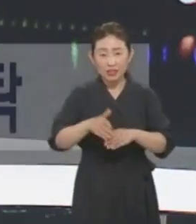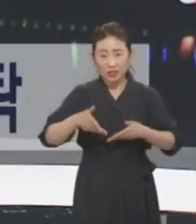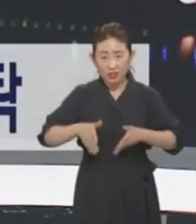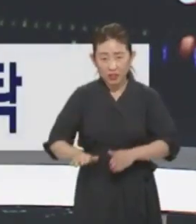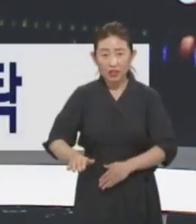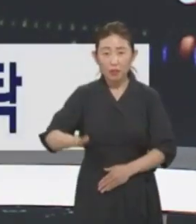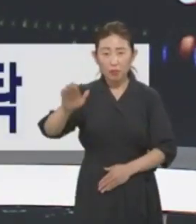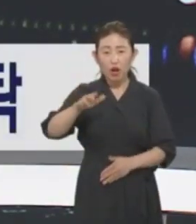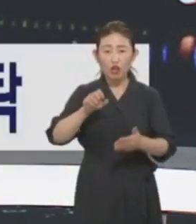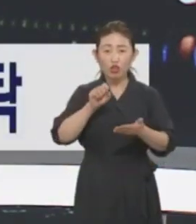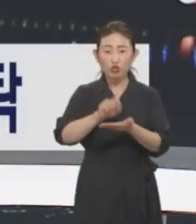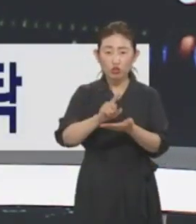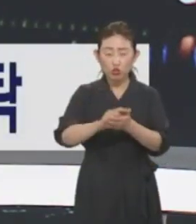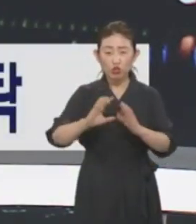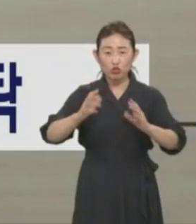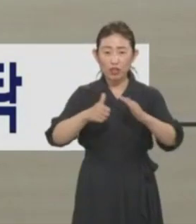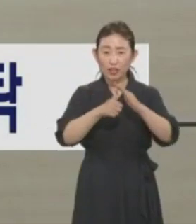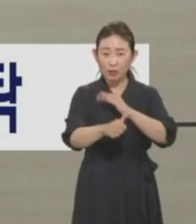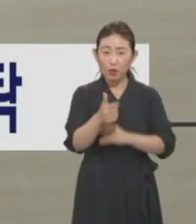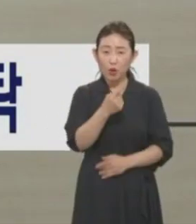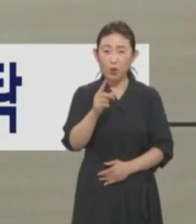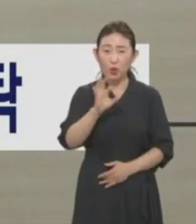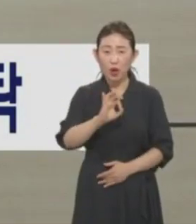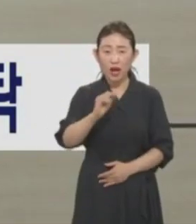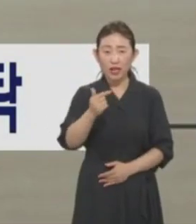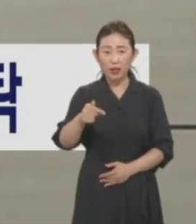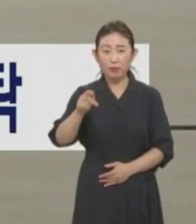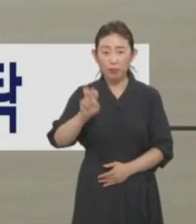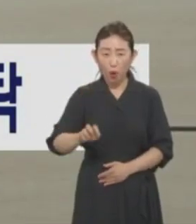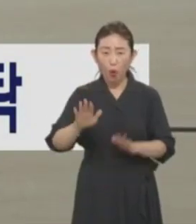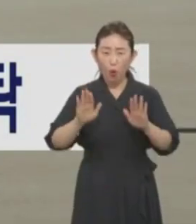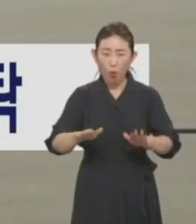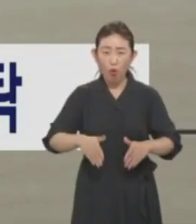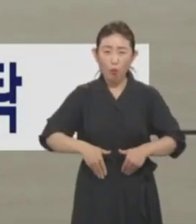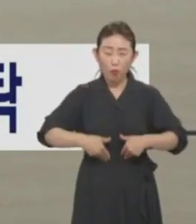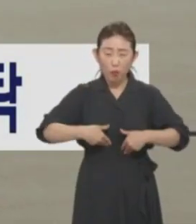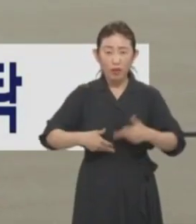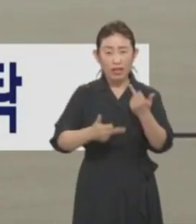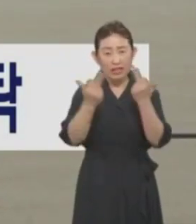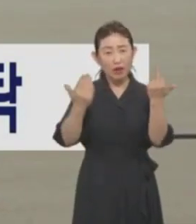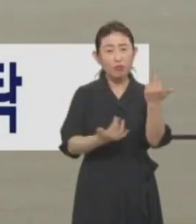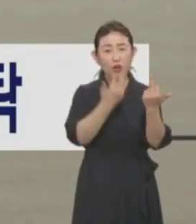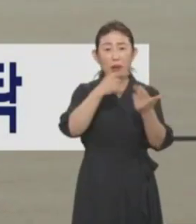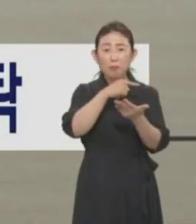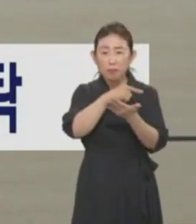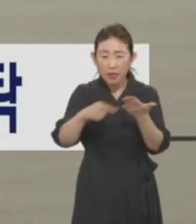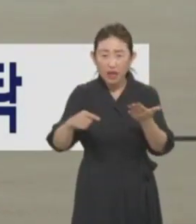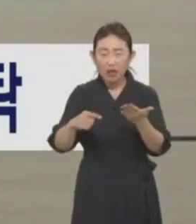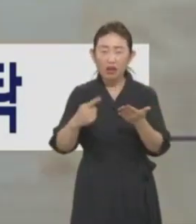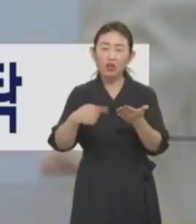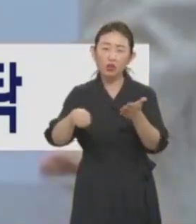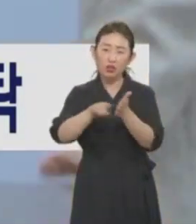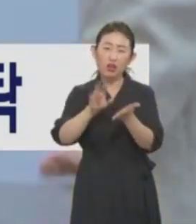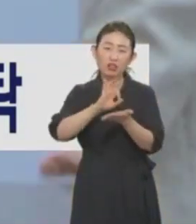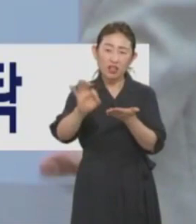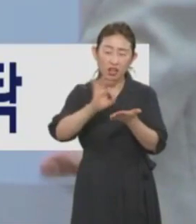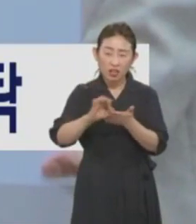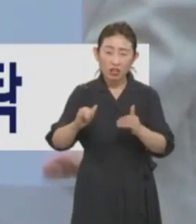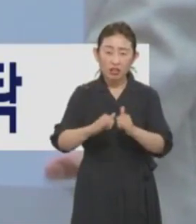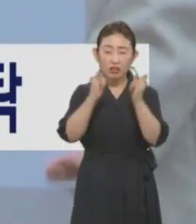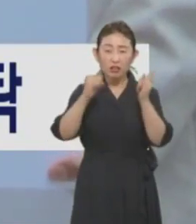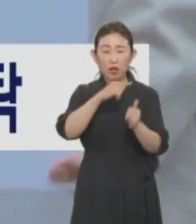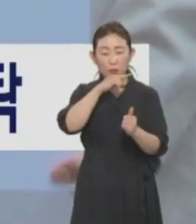대전의 아들 대한민국 축구 국가대표 황인범 선수가 올봄 산불로 피해를 입은 충남 지역 이재민들을 위해 대전